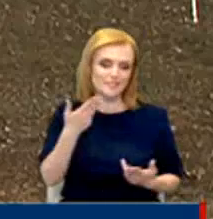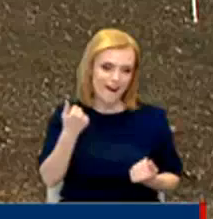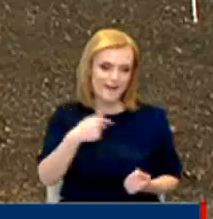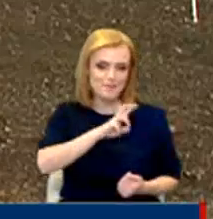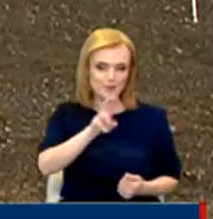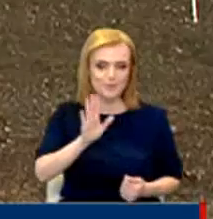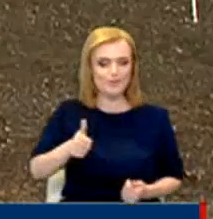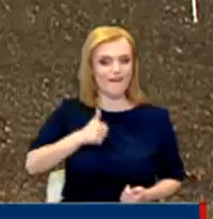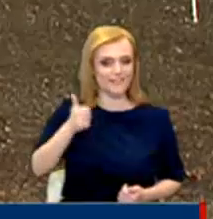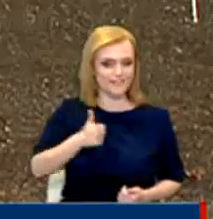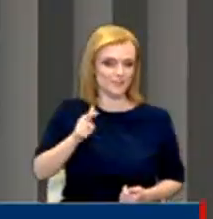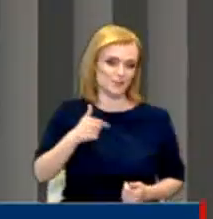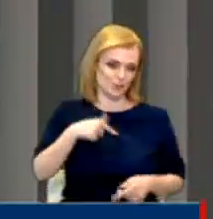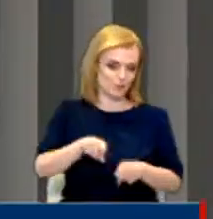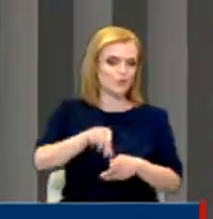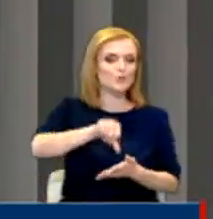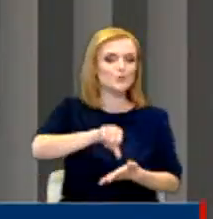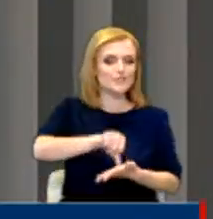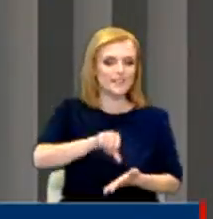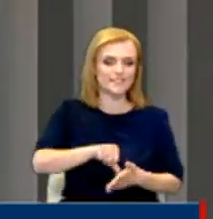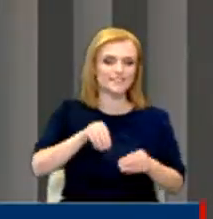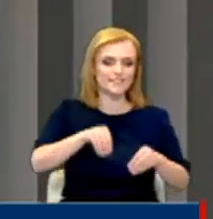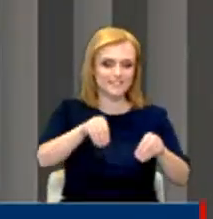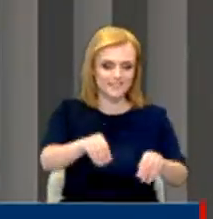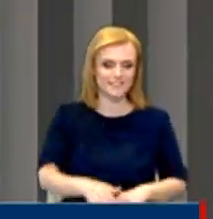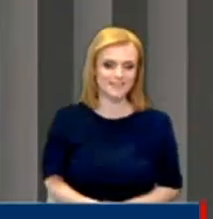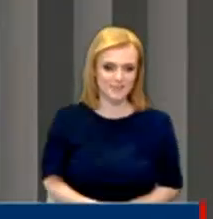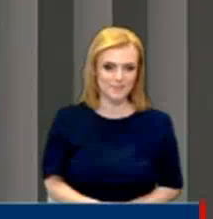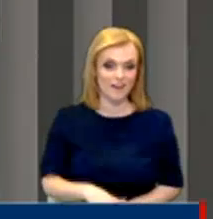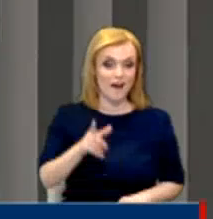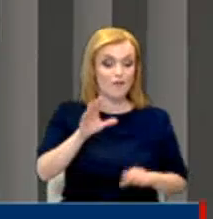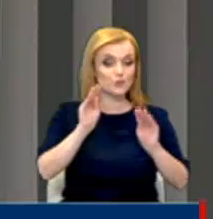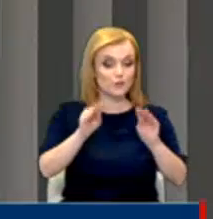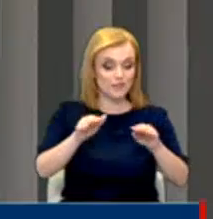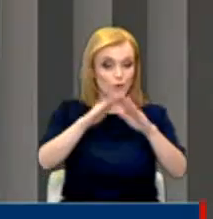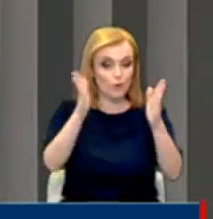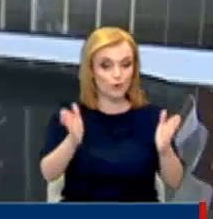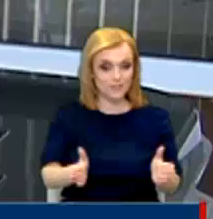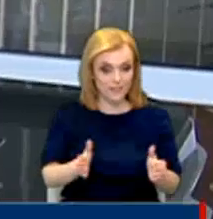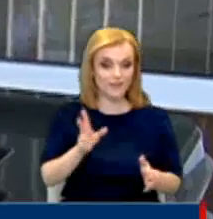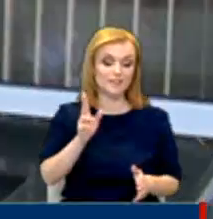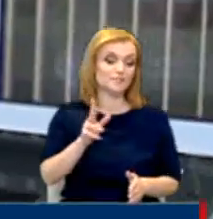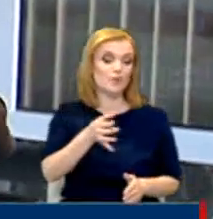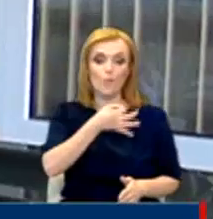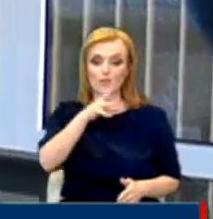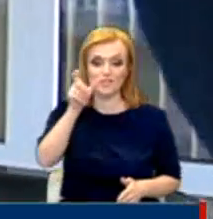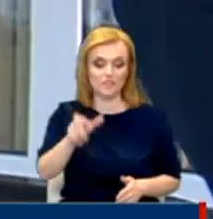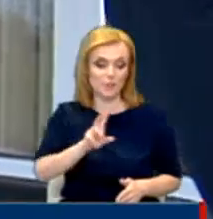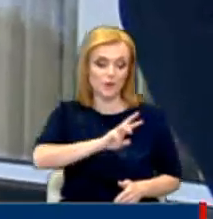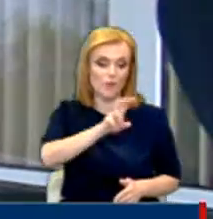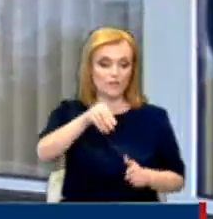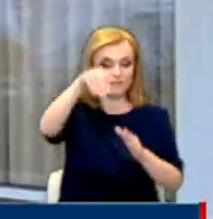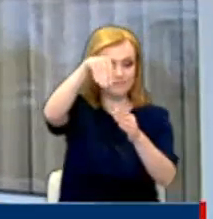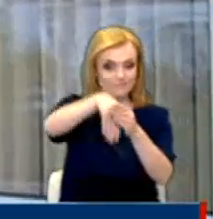să participe la dotarea spitalului cu aparate de ultima generație, a fost instalată și o cutie la intrarea în instituția sanitară. De